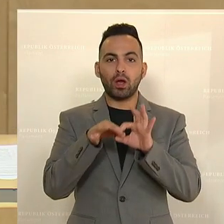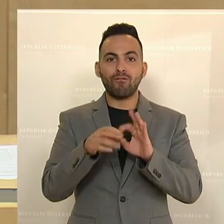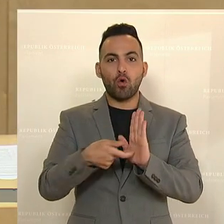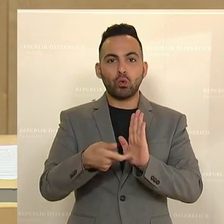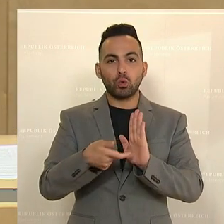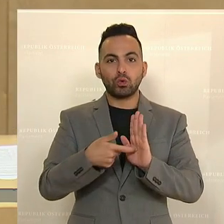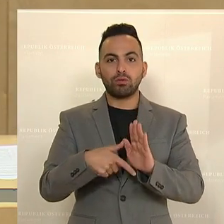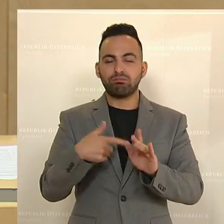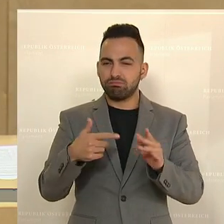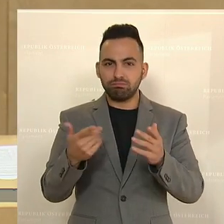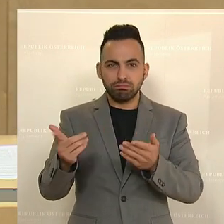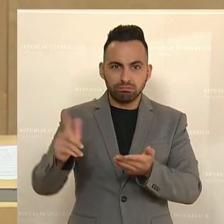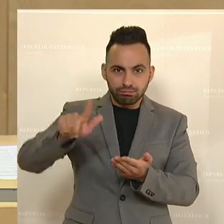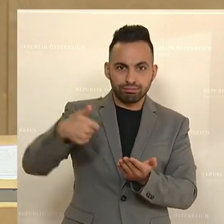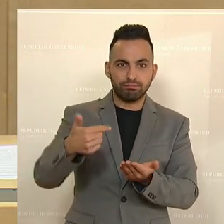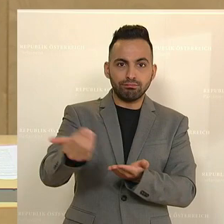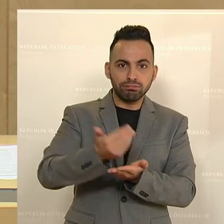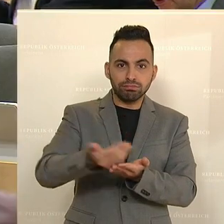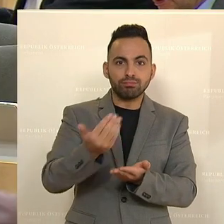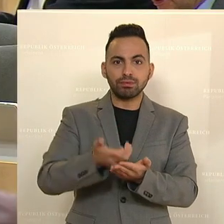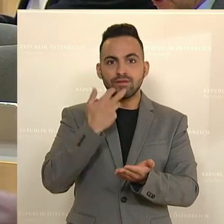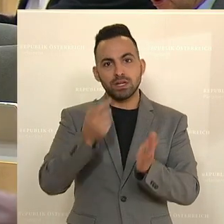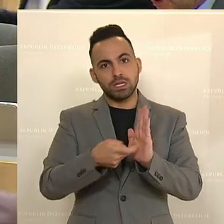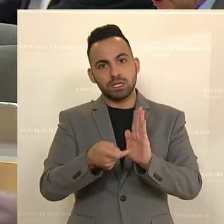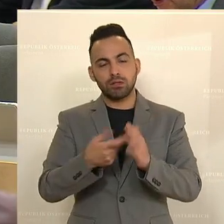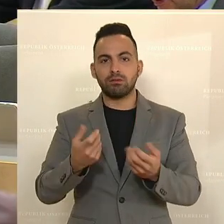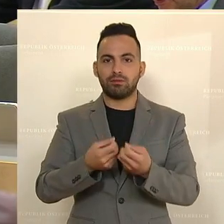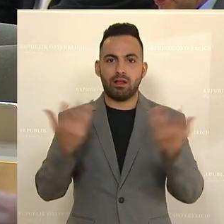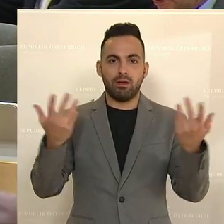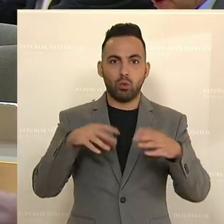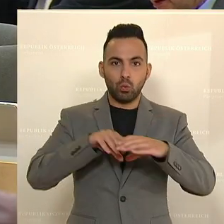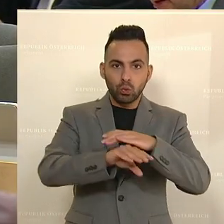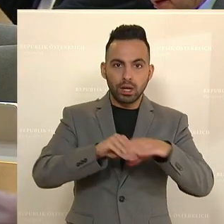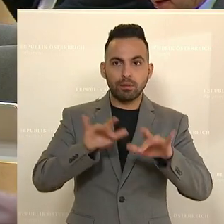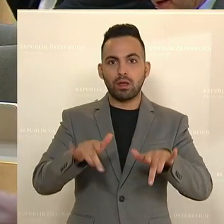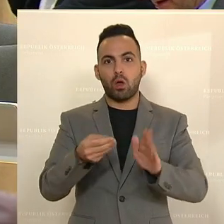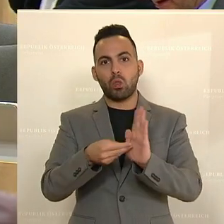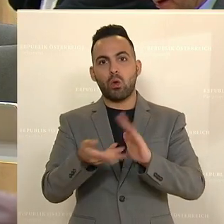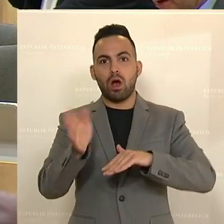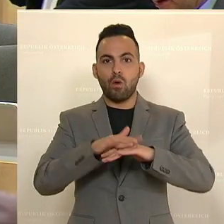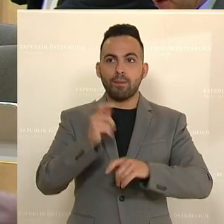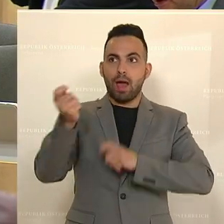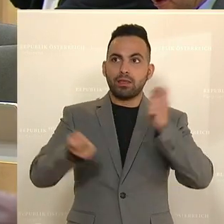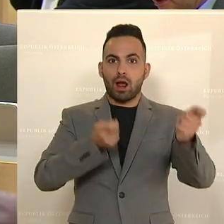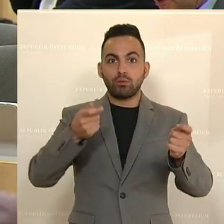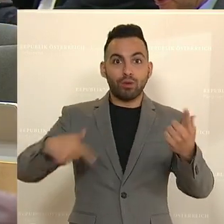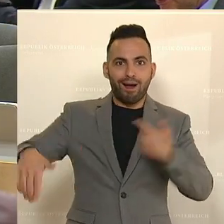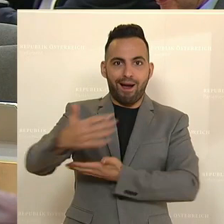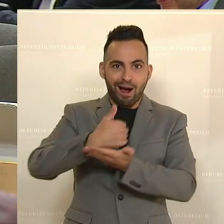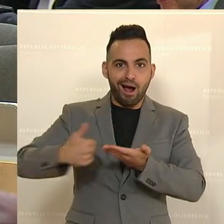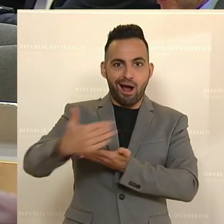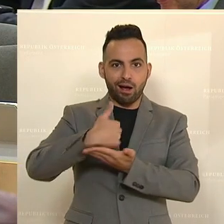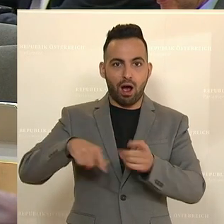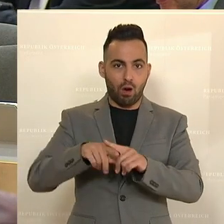Umsatzsteuerforderungen und Lohnsummenforderungen der Unternehmer aufbauen, die ja natürlich auch wieder zusätzlich Beiträge erwirtschaften und auch wieder